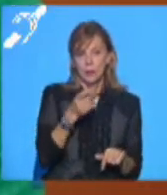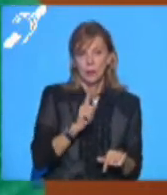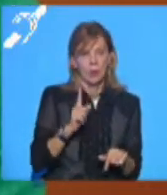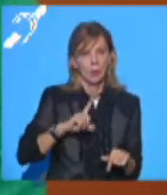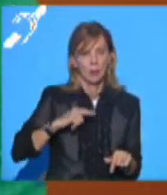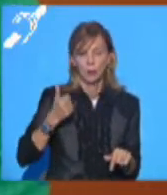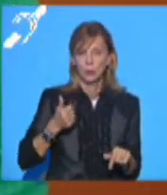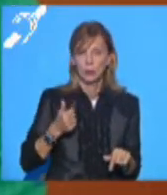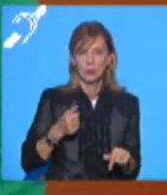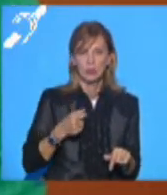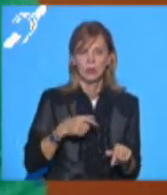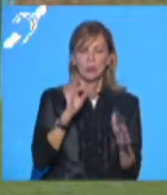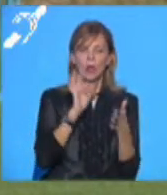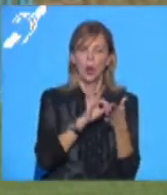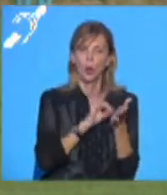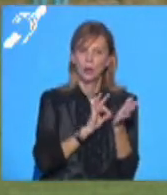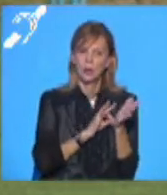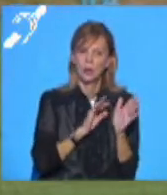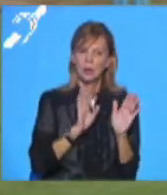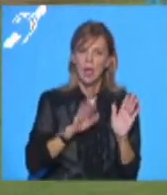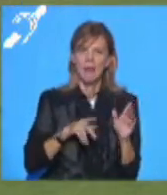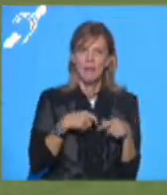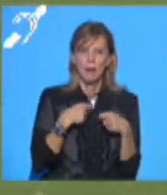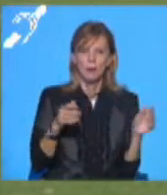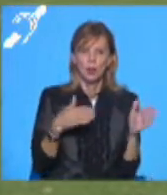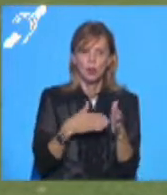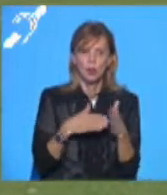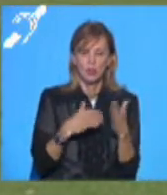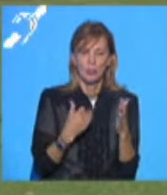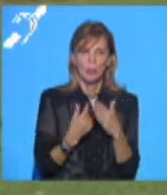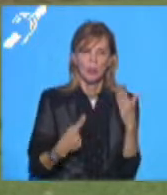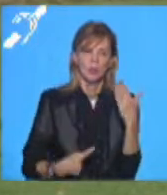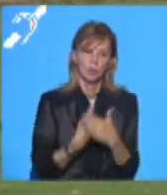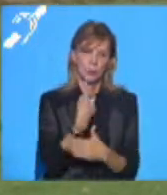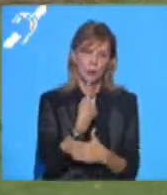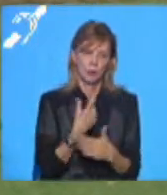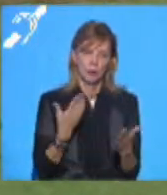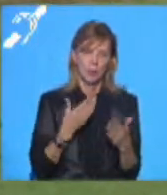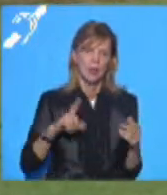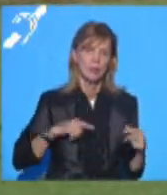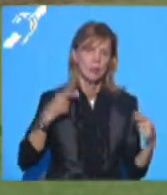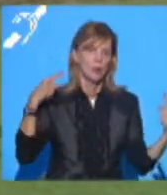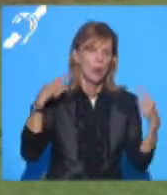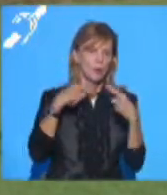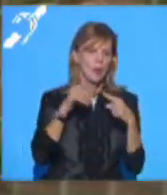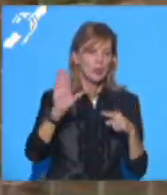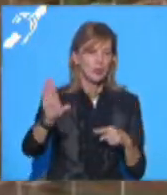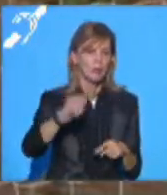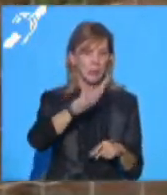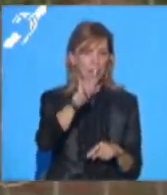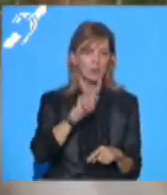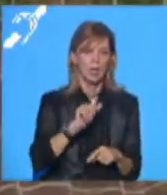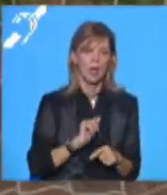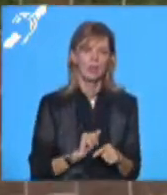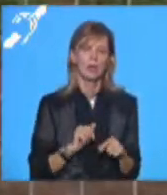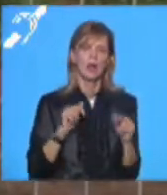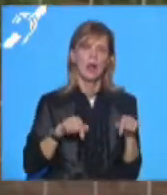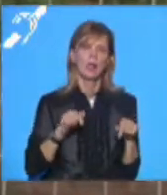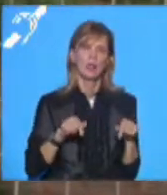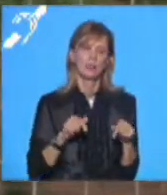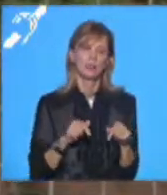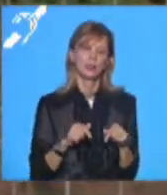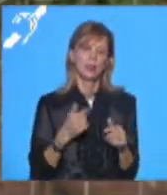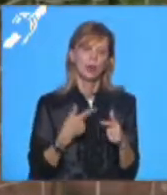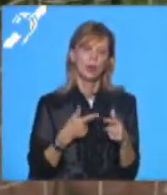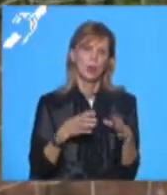că ai tot ce trebuie ca să faci performanță. Care sunt obiectivele tale, atât pe plan personal, cât și la nivel colectiv